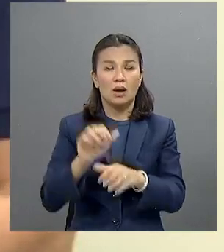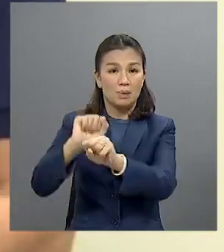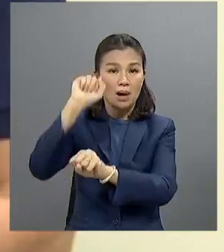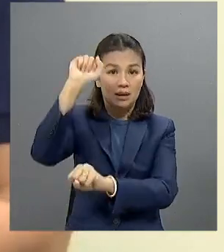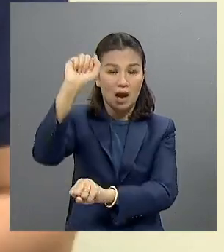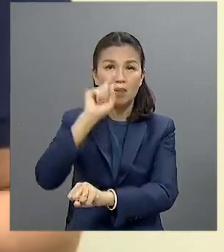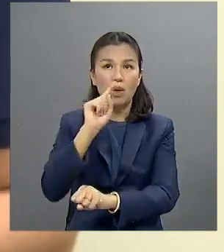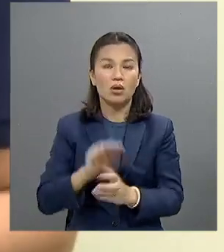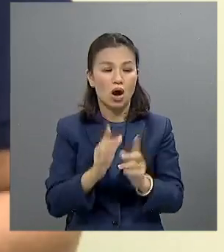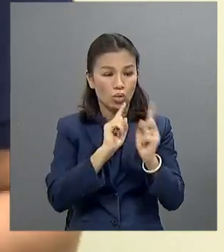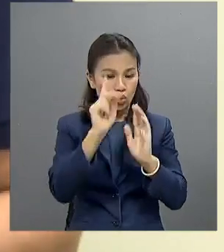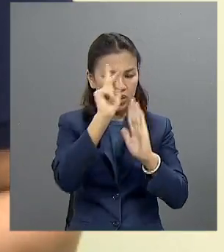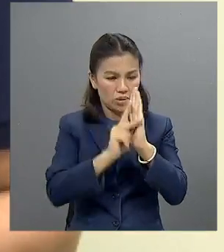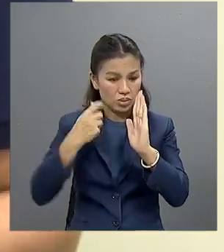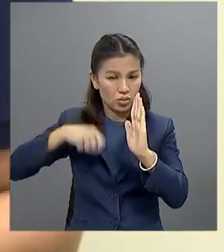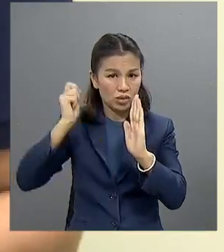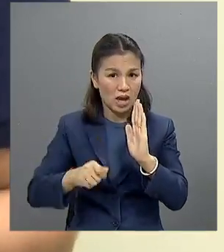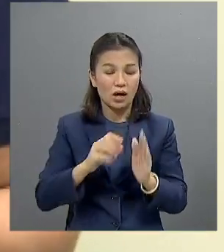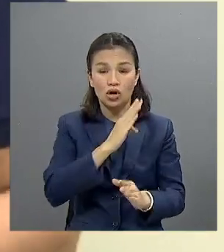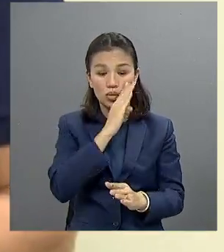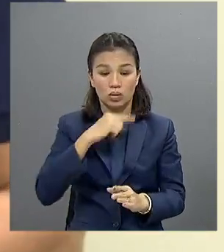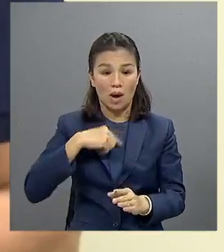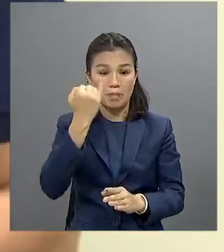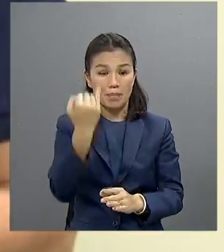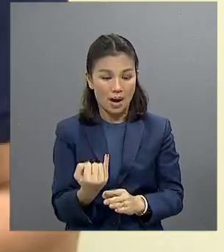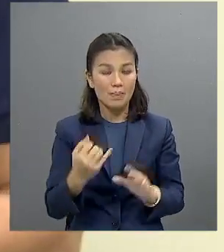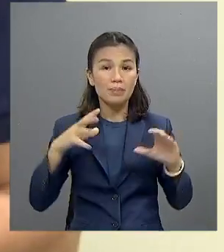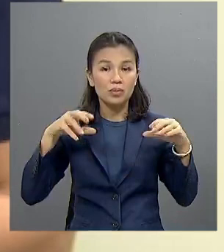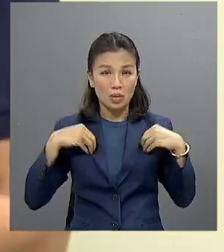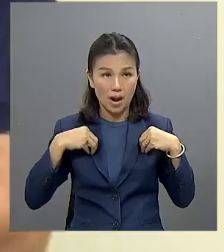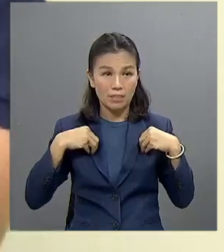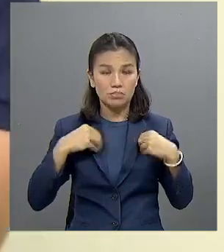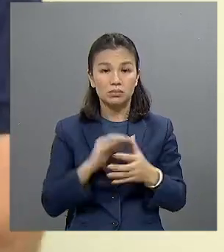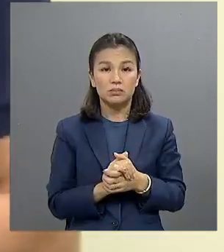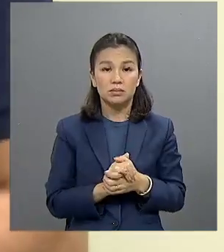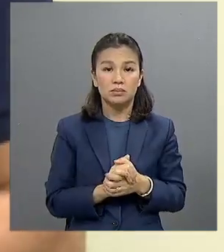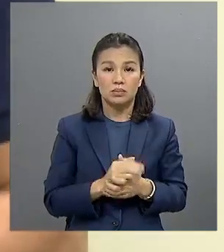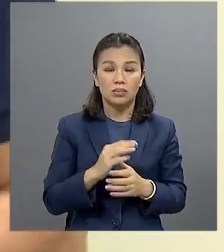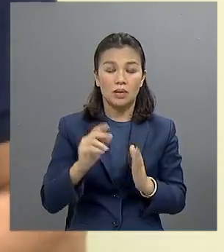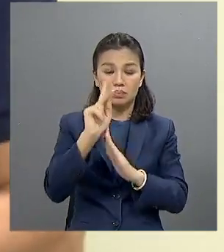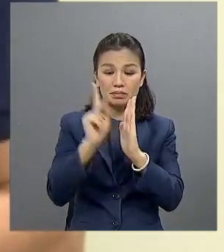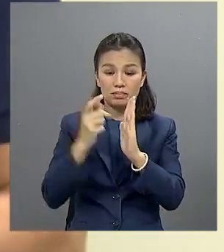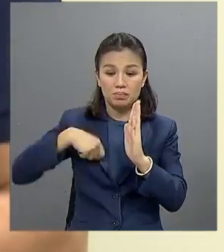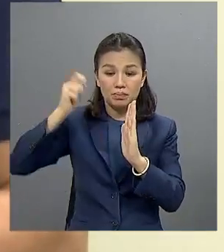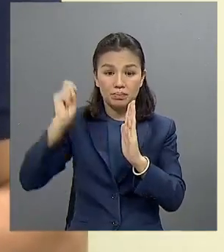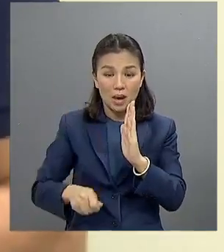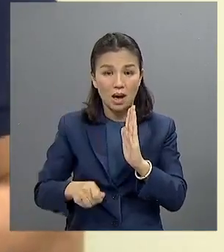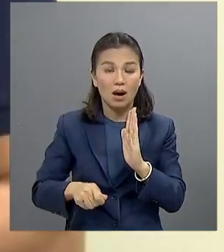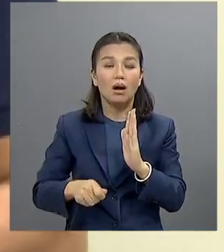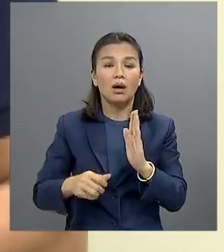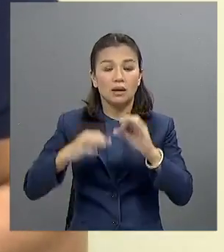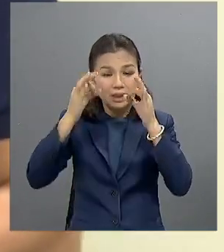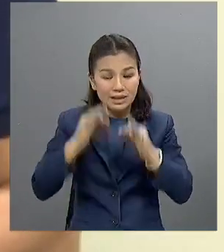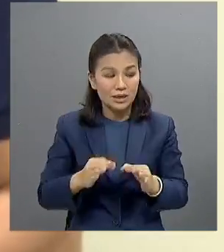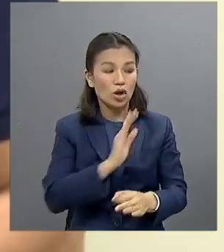ไหมถ้าผมแพ้ผมยอมรับว่าเดียวผมไม่เอาเพราะถ้าศาลตัดสินว่าที่เป็นของคุณแต่ถ้าผมช